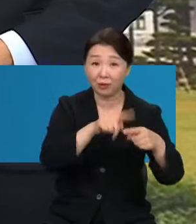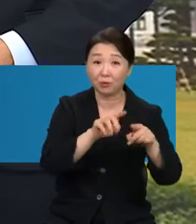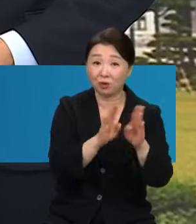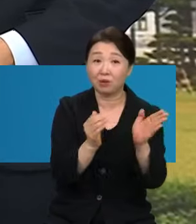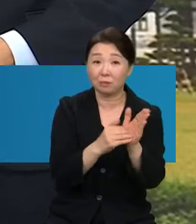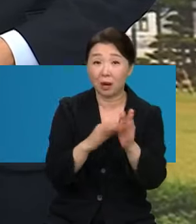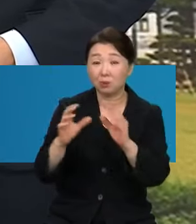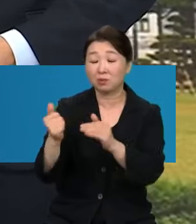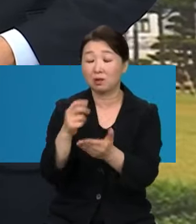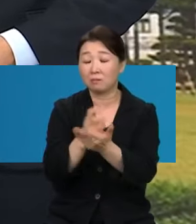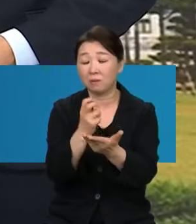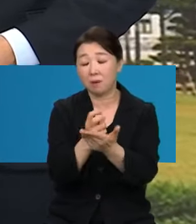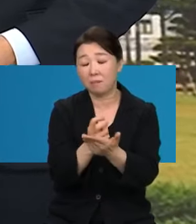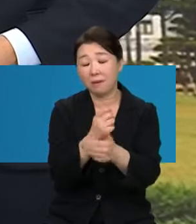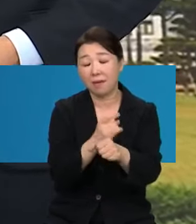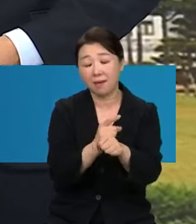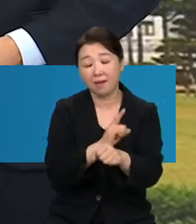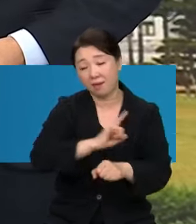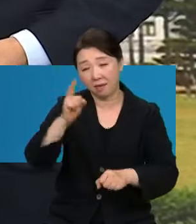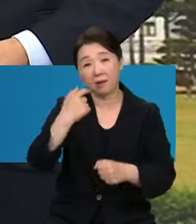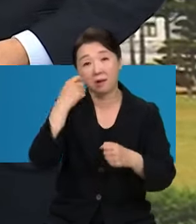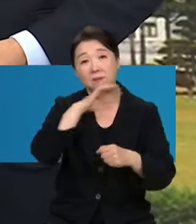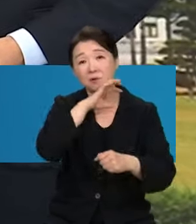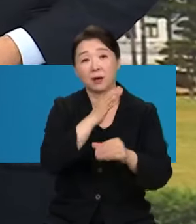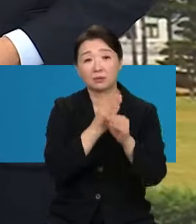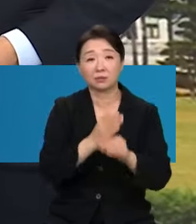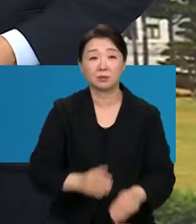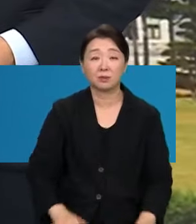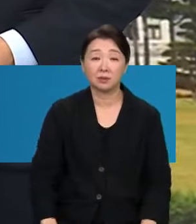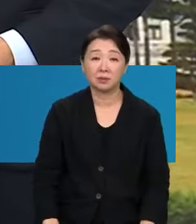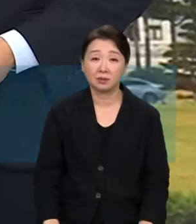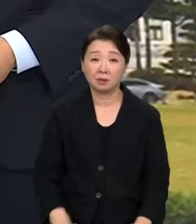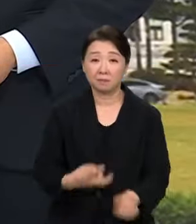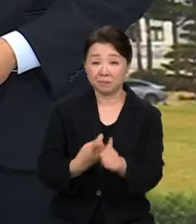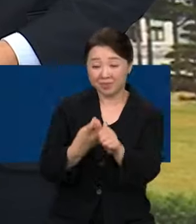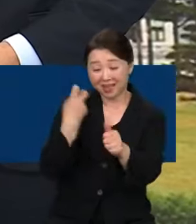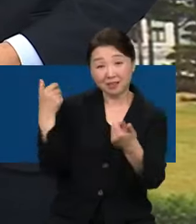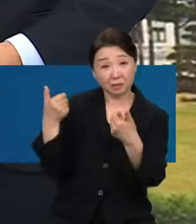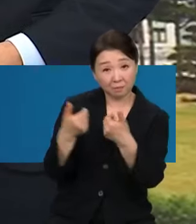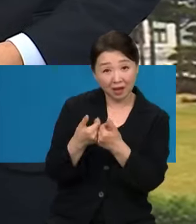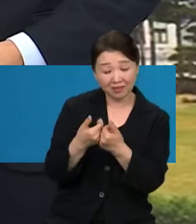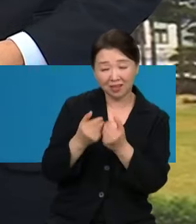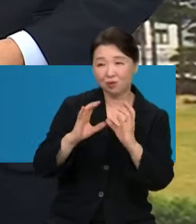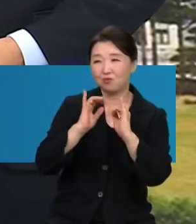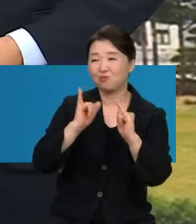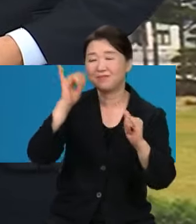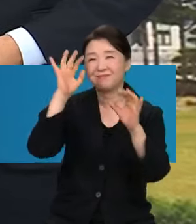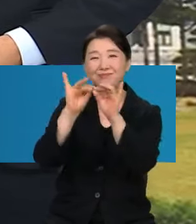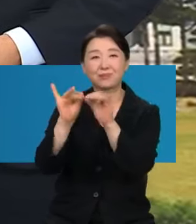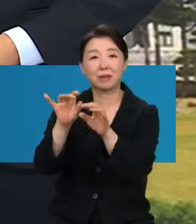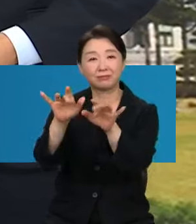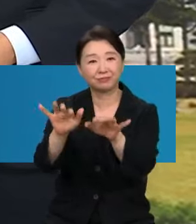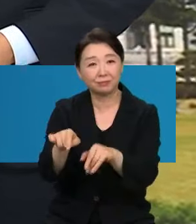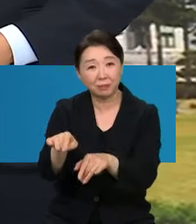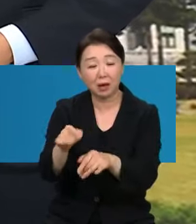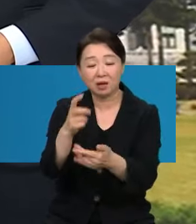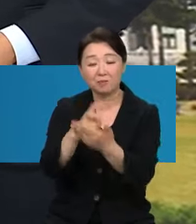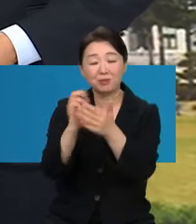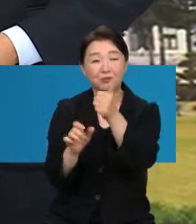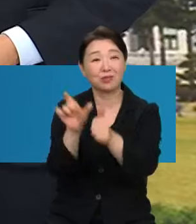국민의 힘은 법적 조치에 나서겠다며 반발하고 있습니다 아 이와 함께 탄핵을 반대하는 국민 청원도 법사위에